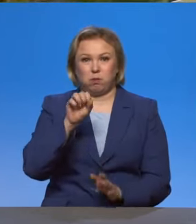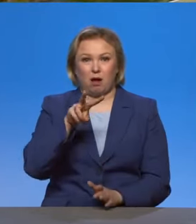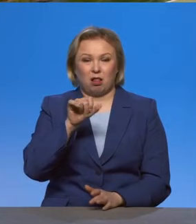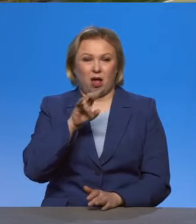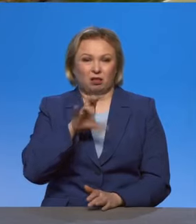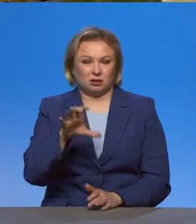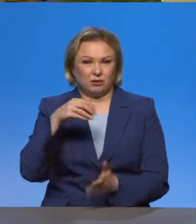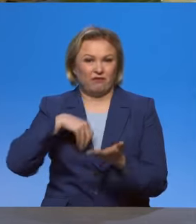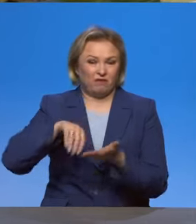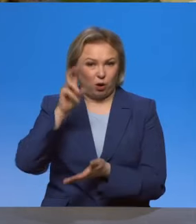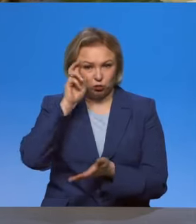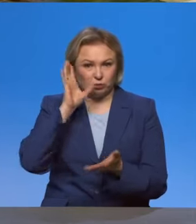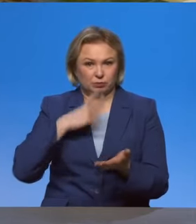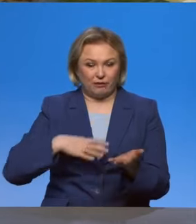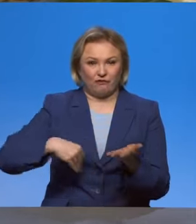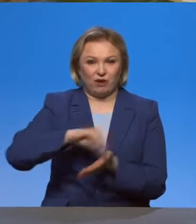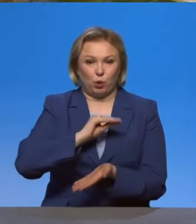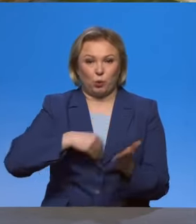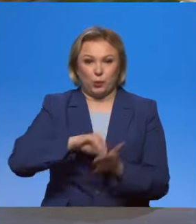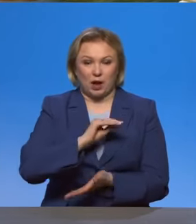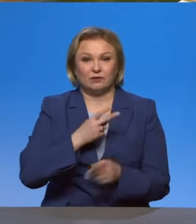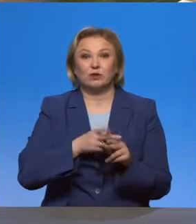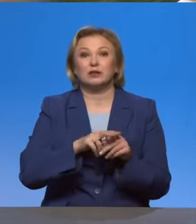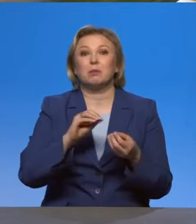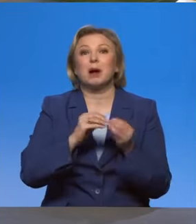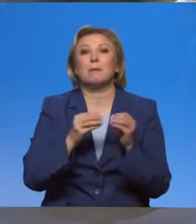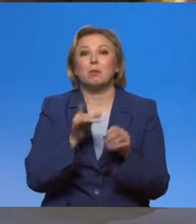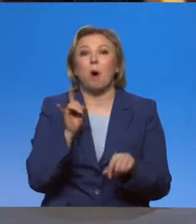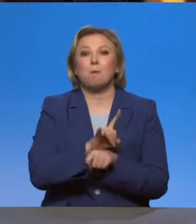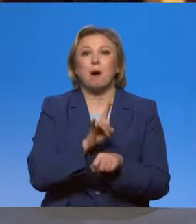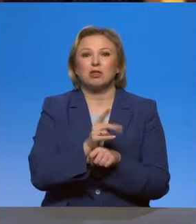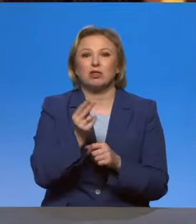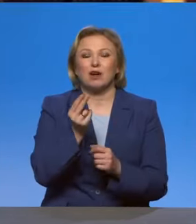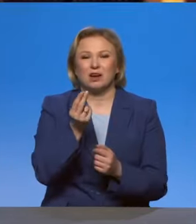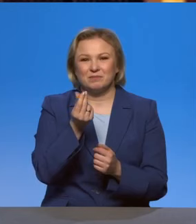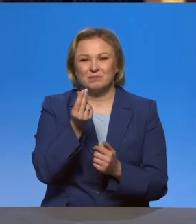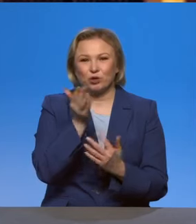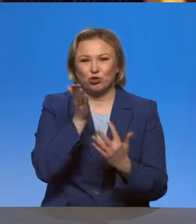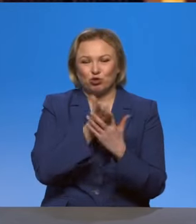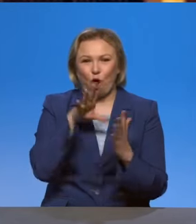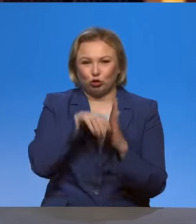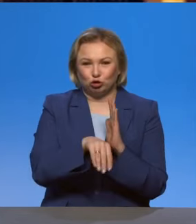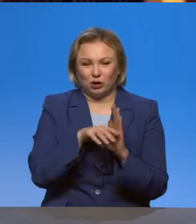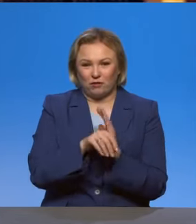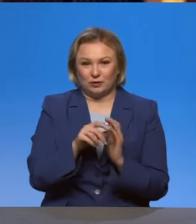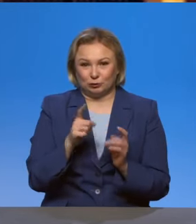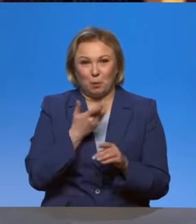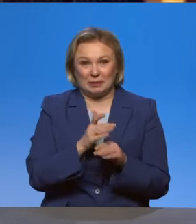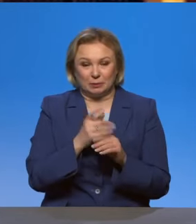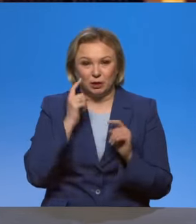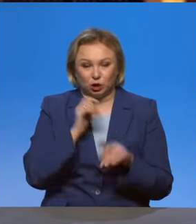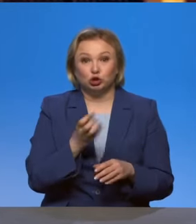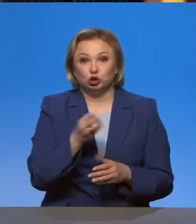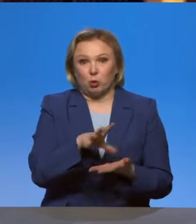балансе. И вот та проблема обманутых дольщиков, которую мы, слава богу, постепенно сейчас решили, угу. может потом еще одной волной к нам прийти